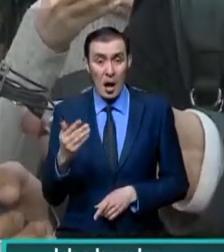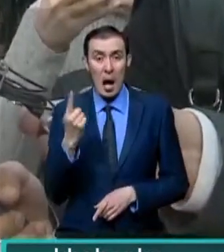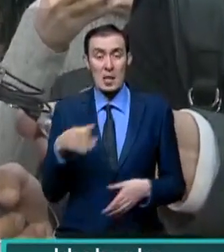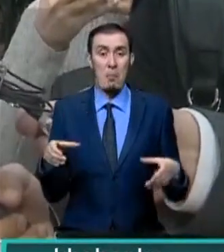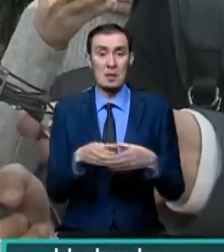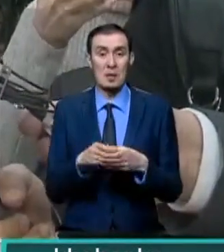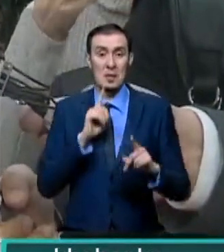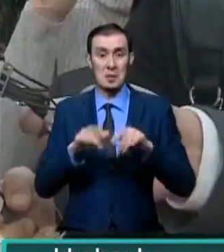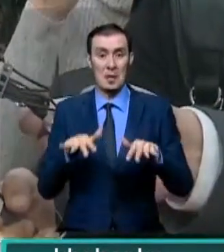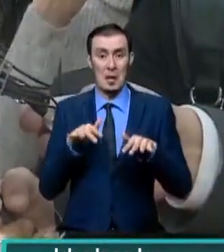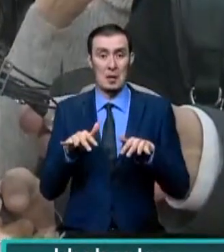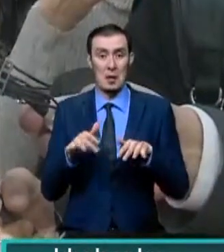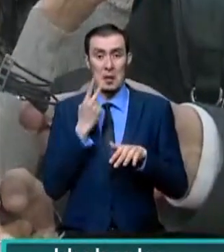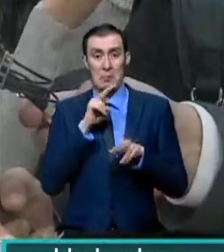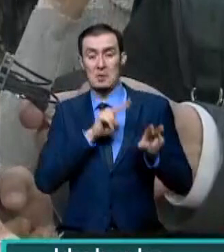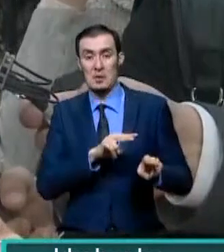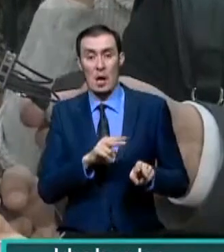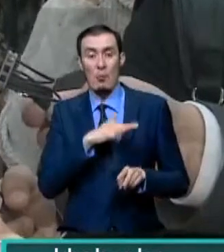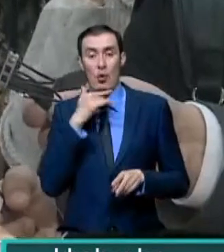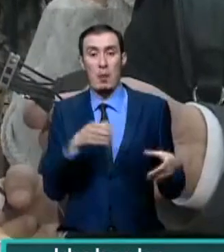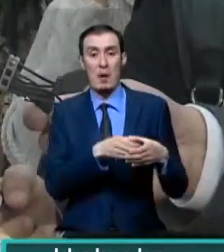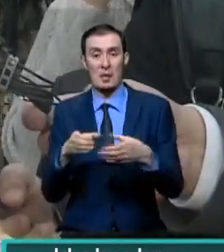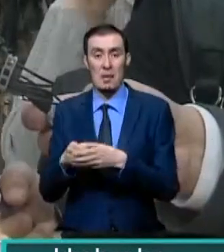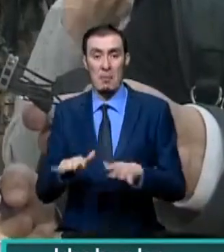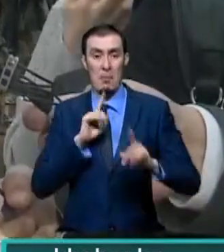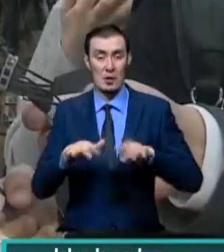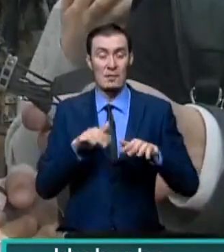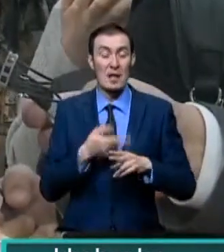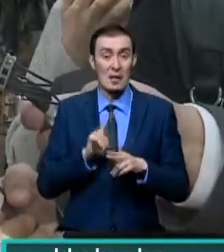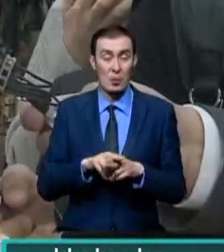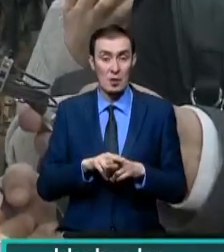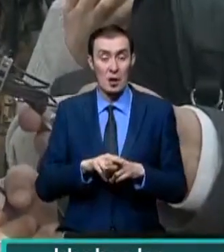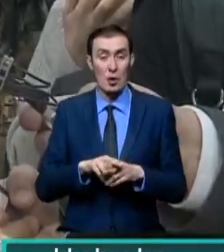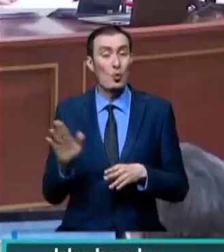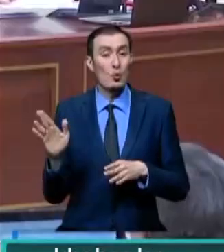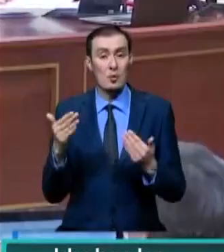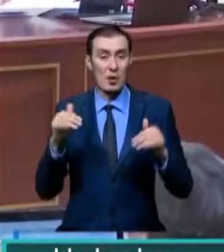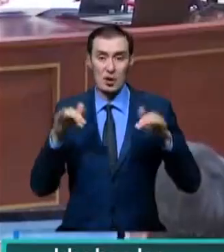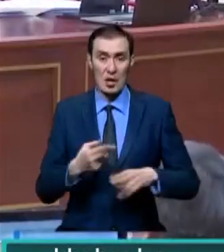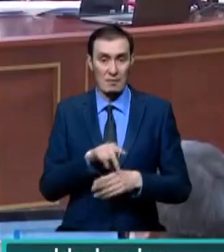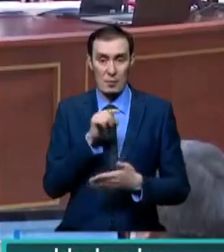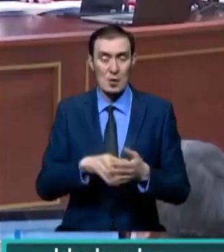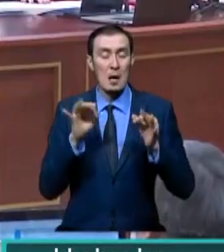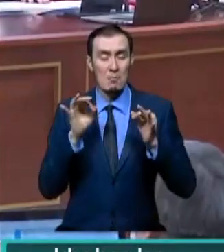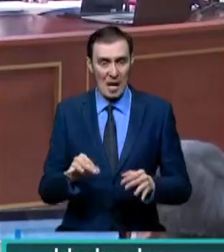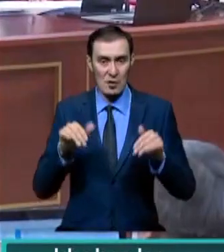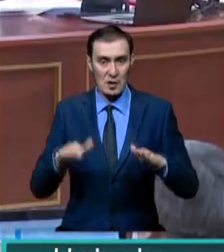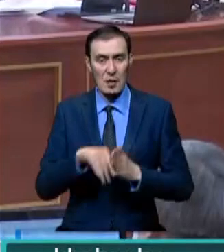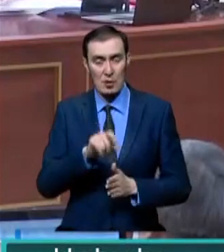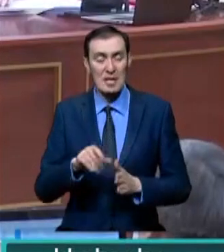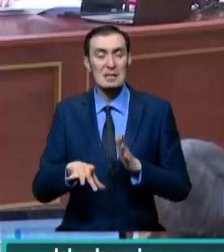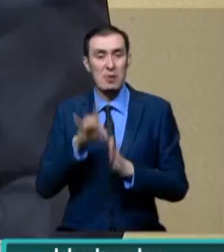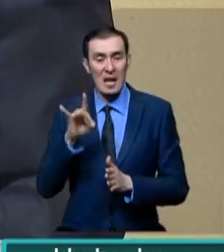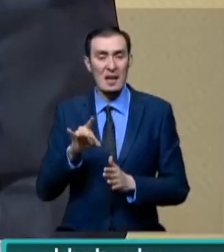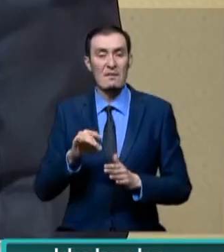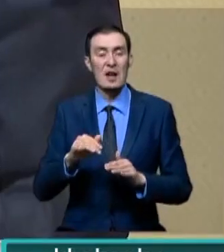однопартийный Сенат присматривал за многопартийным мажилисом. Сейчас эту коллизию президент убирает. Правильным решением депутаты считают и